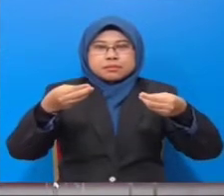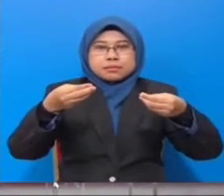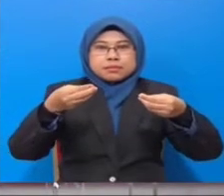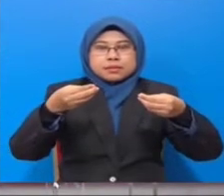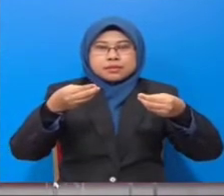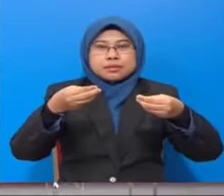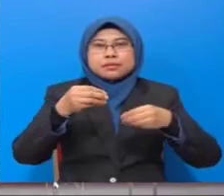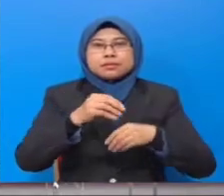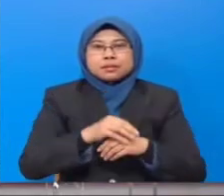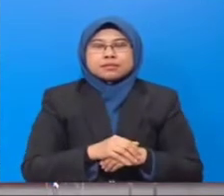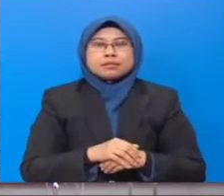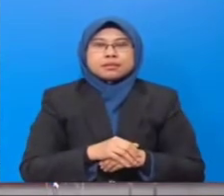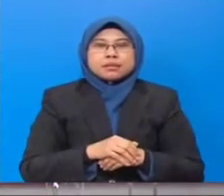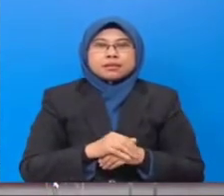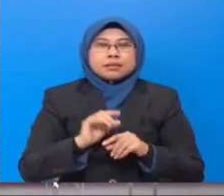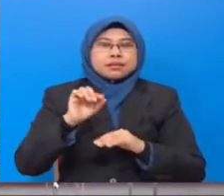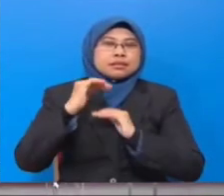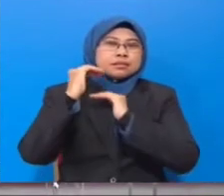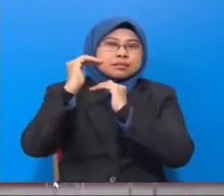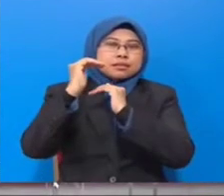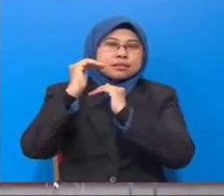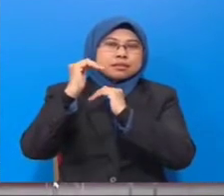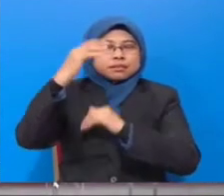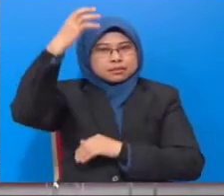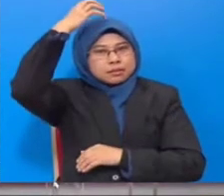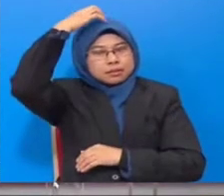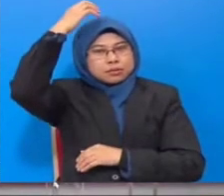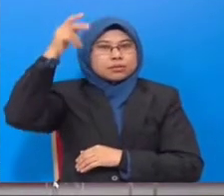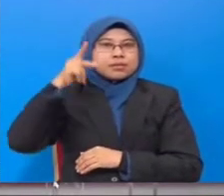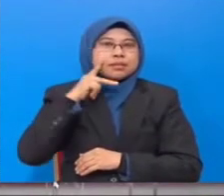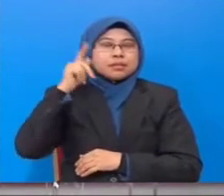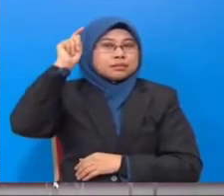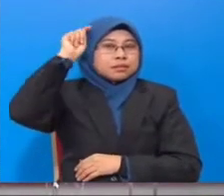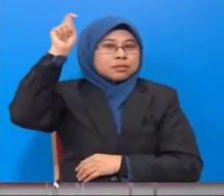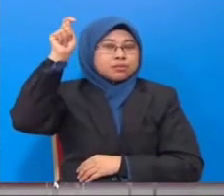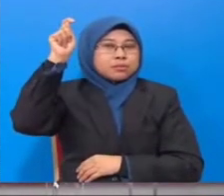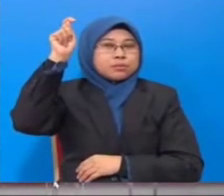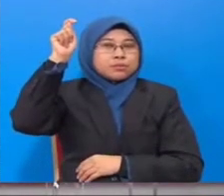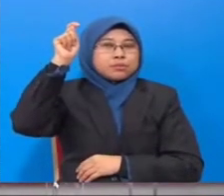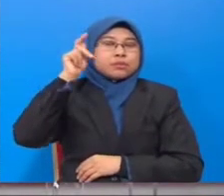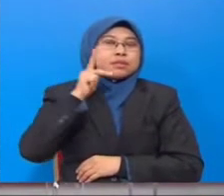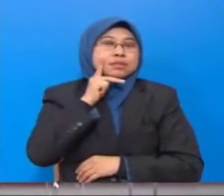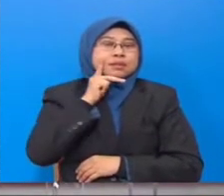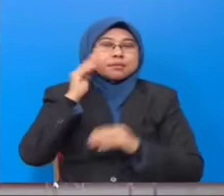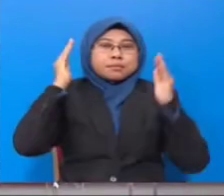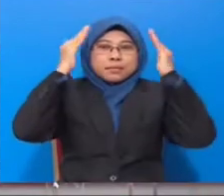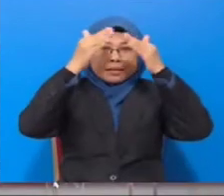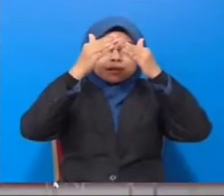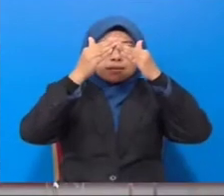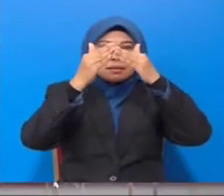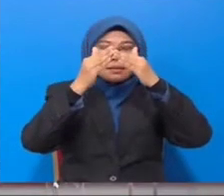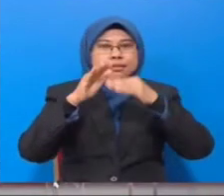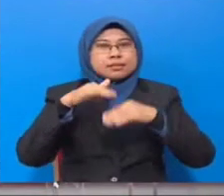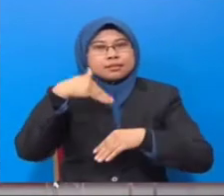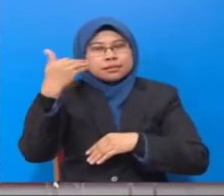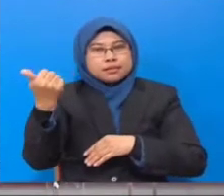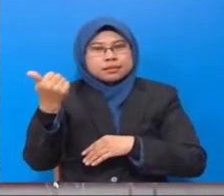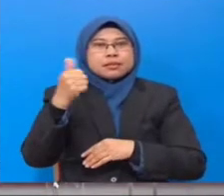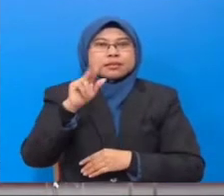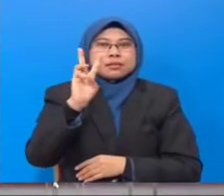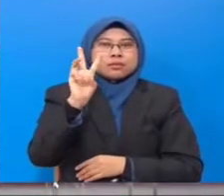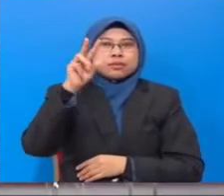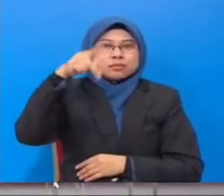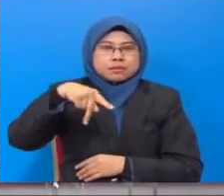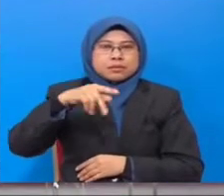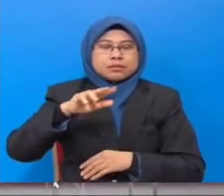bsg hanya terhadap Negeri Selangor Terengganu Kedah Pahang dan kedatangan wilayah peristiwa sejak